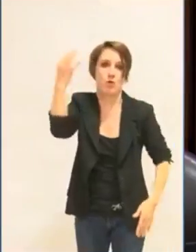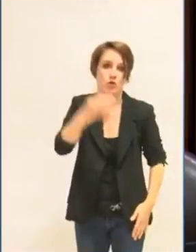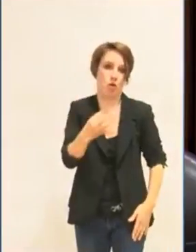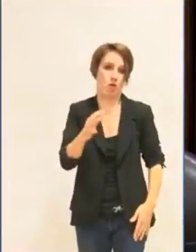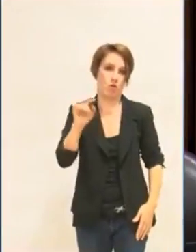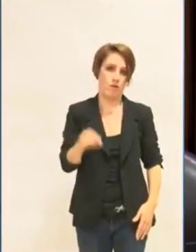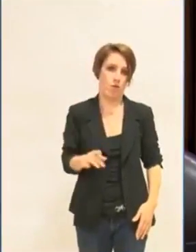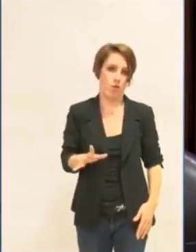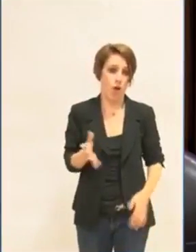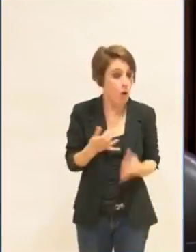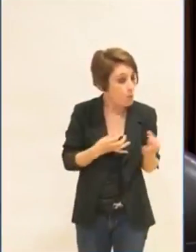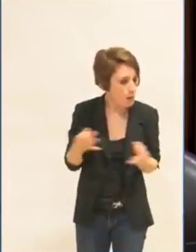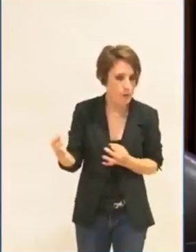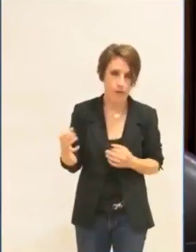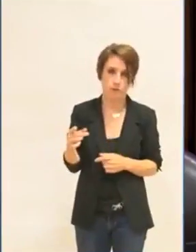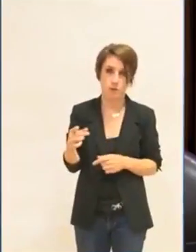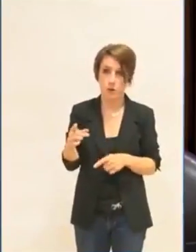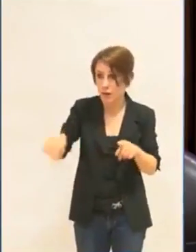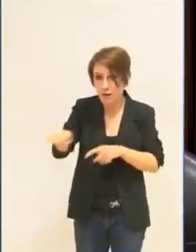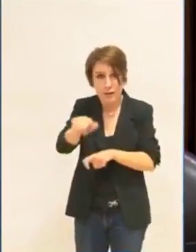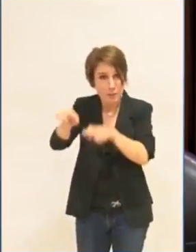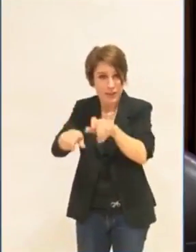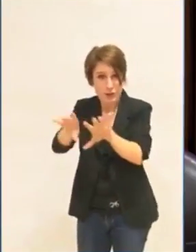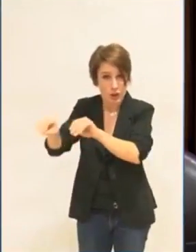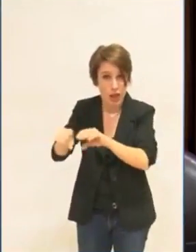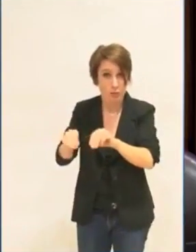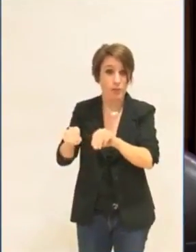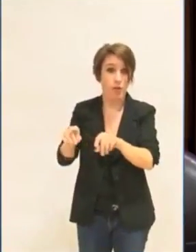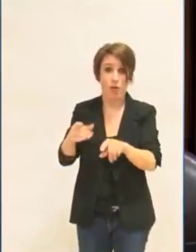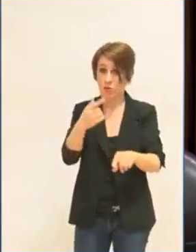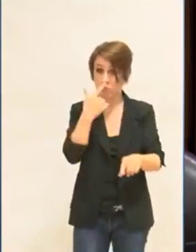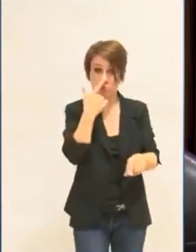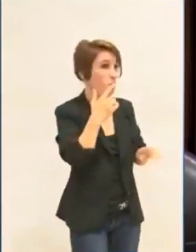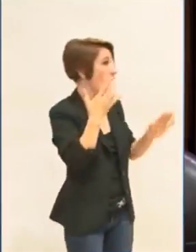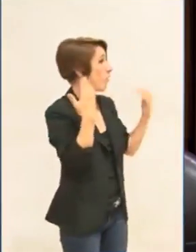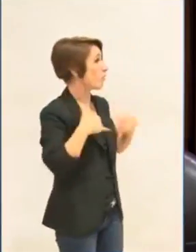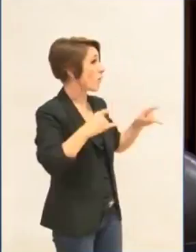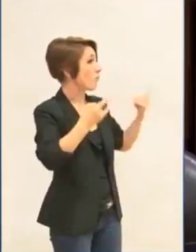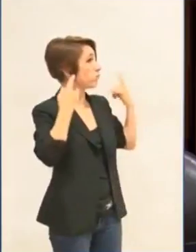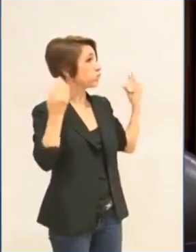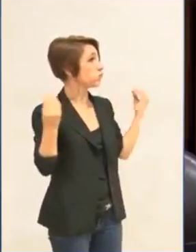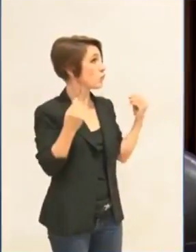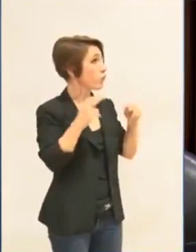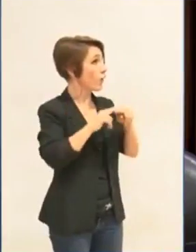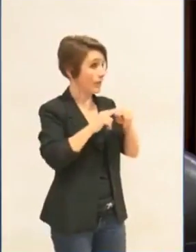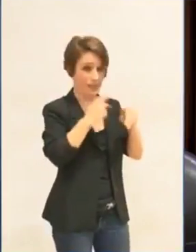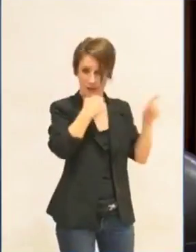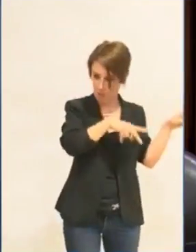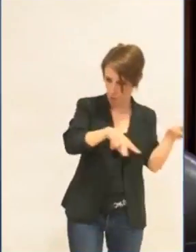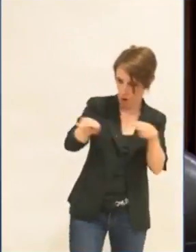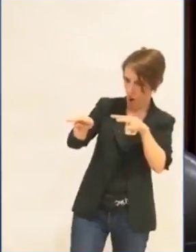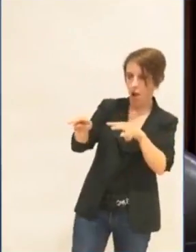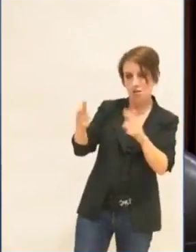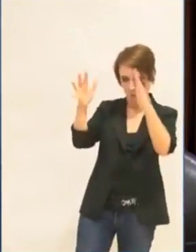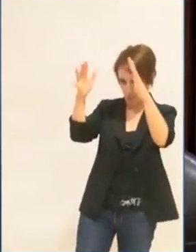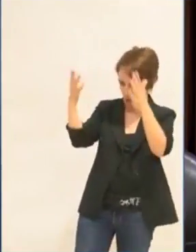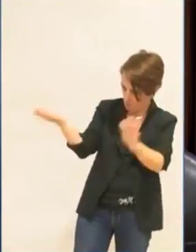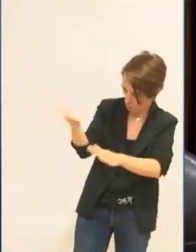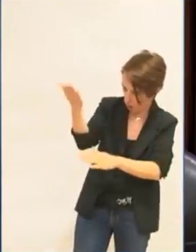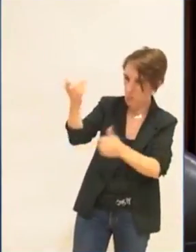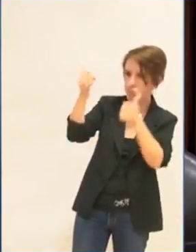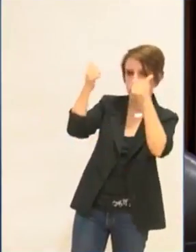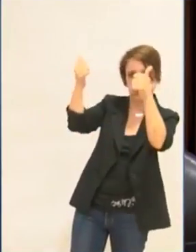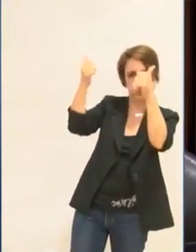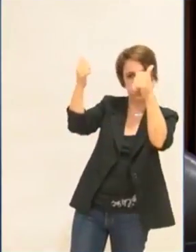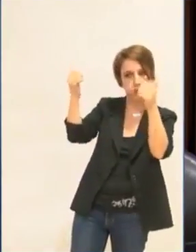Ces habitants sont des gens qui ont besoin d'être identifiés, reconnus pour ce qu'ils apportent à la ville de Grenoble et au